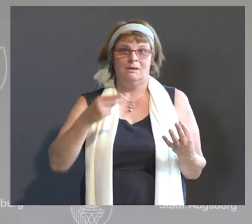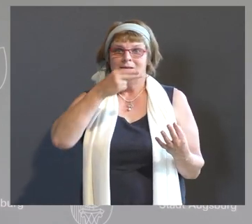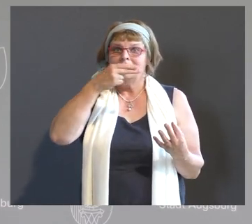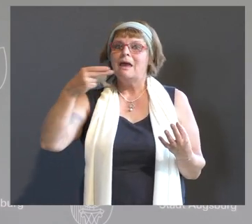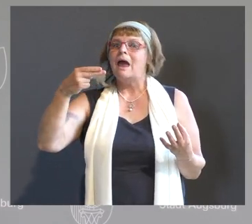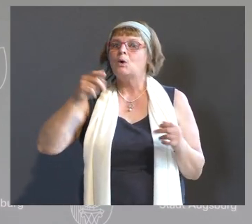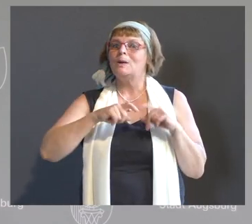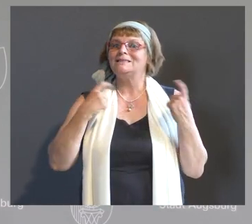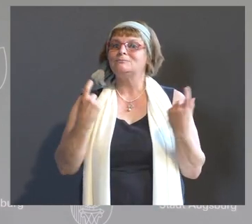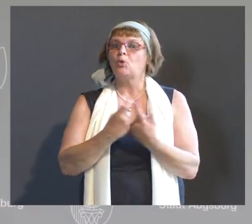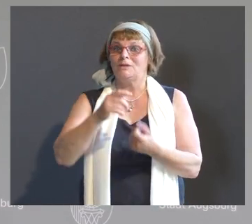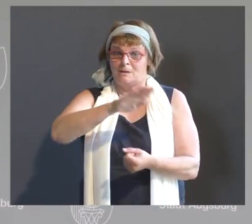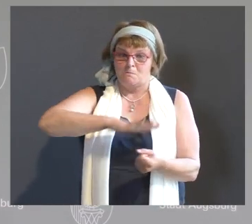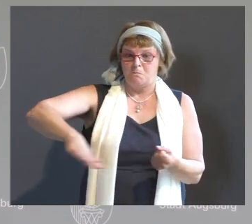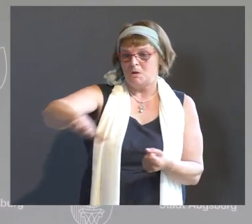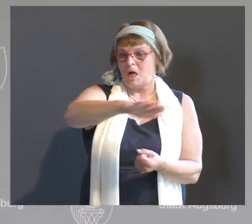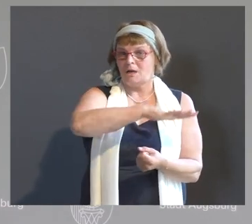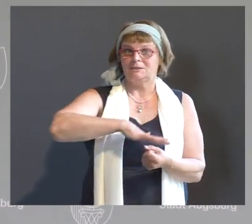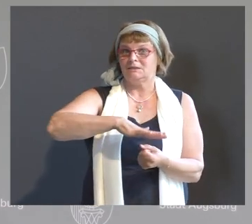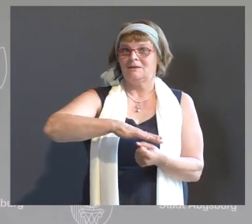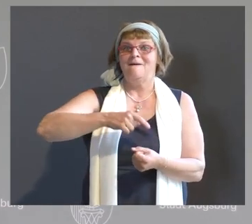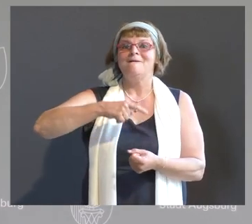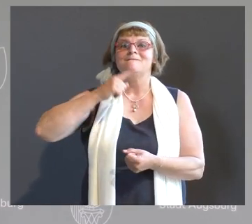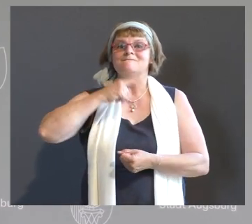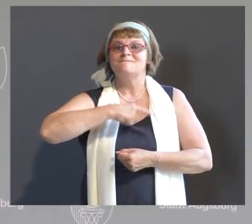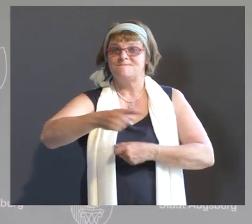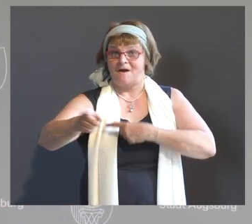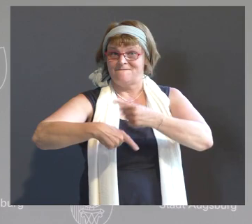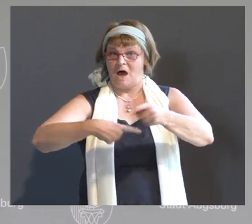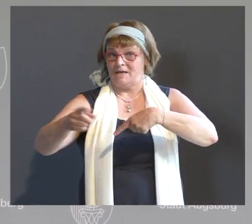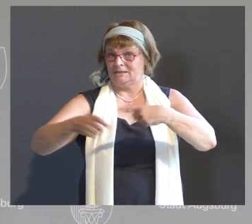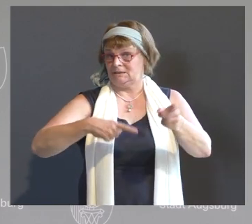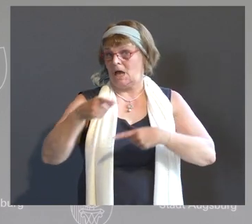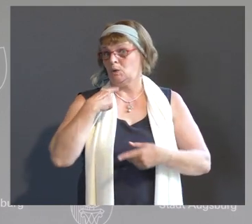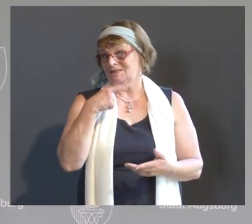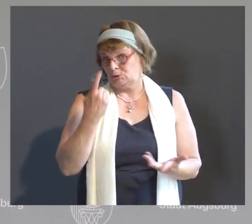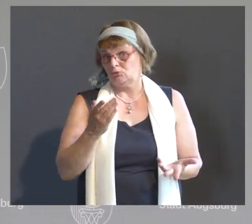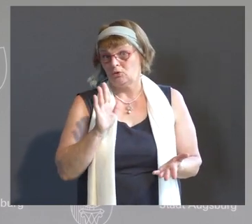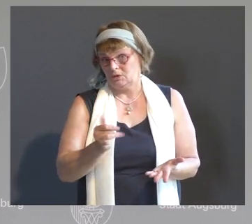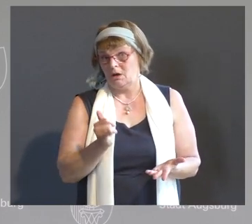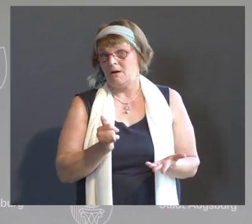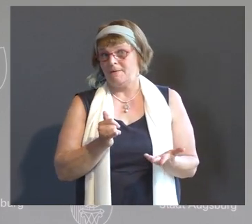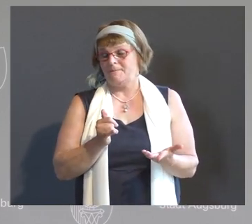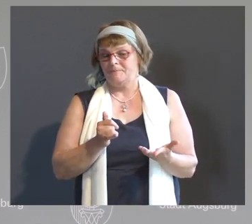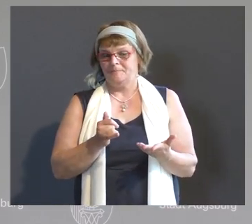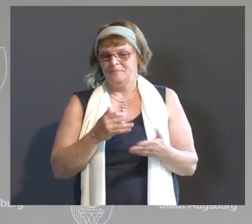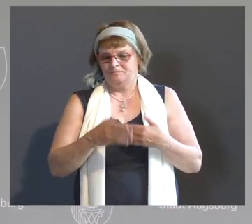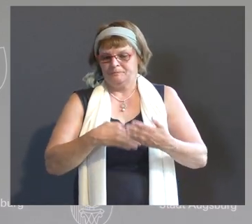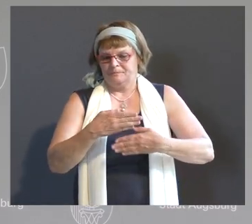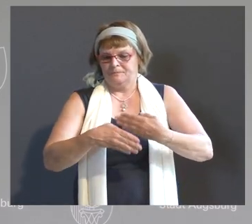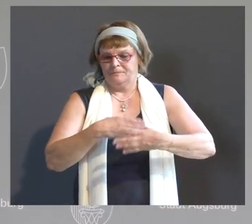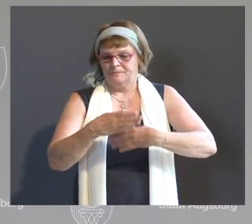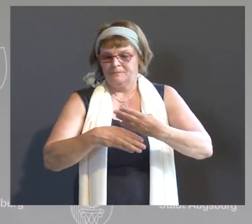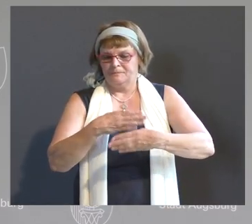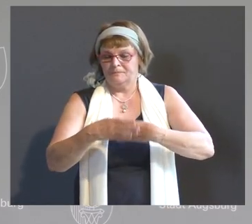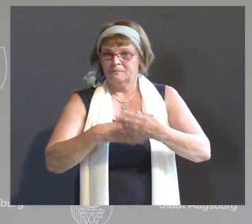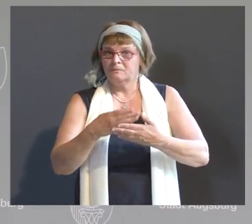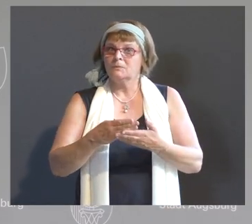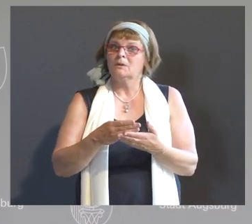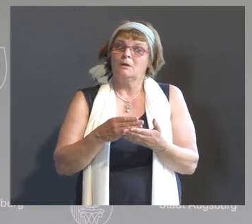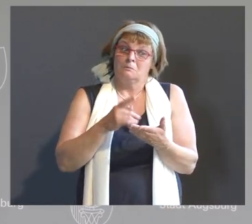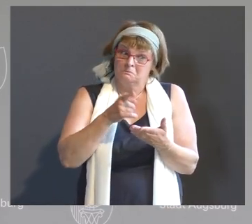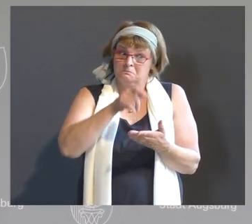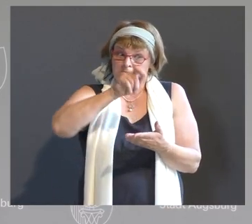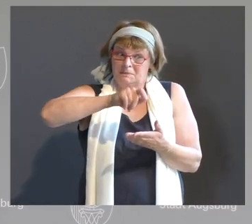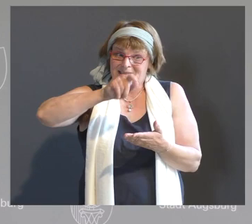Herkulesbrunnen, dass man einen Platzverweis aussprechen und dass man aufgrund dieser Entwicklung, dass man bereit ist, offenbar weiterhin Straftaten